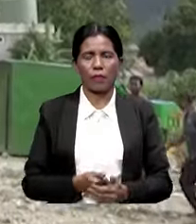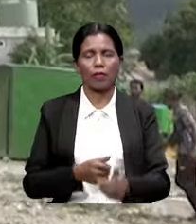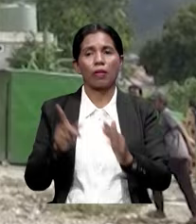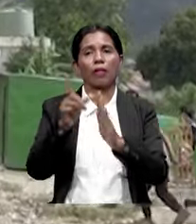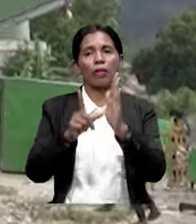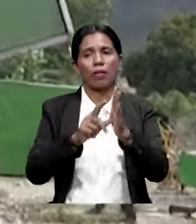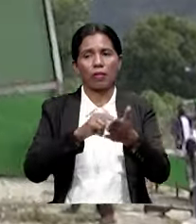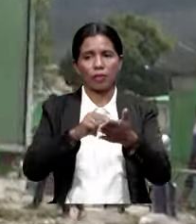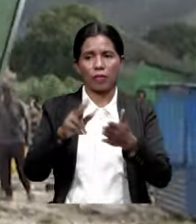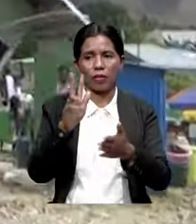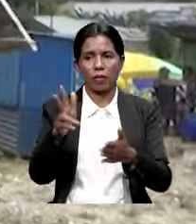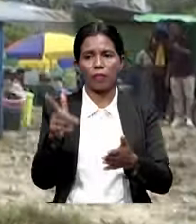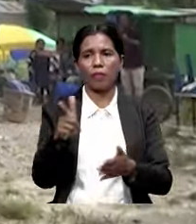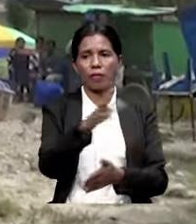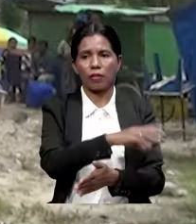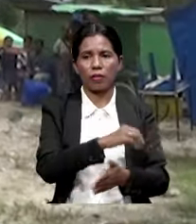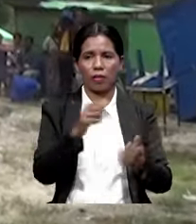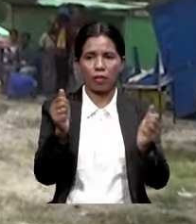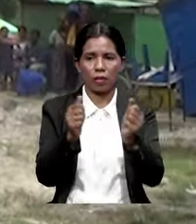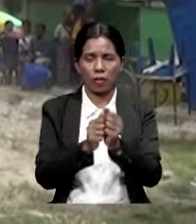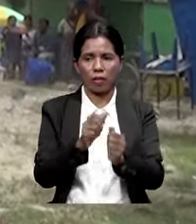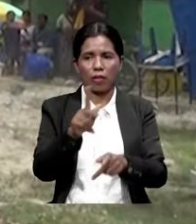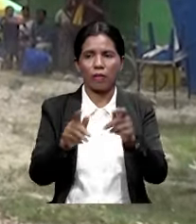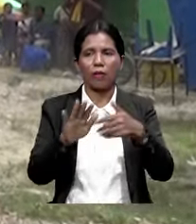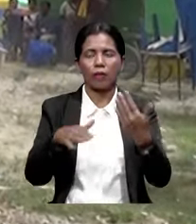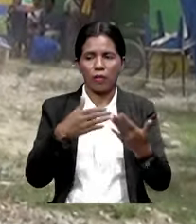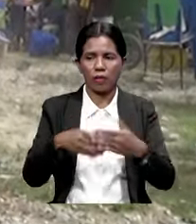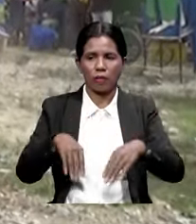lei numero tolu resentolu barariung rovalu bandu sida daung sira atu